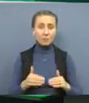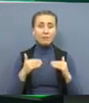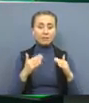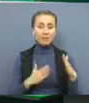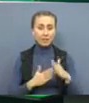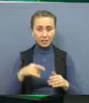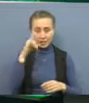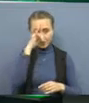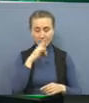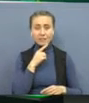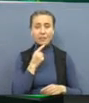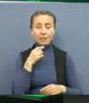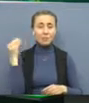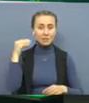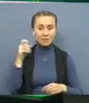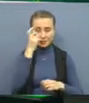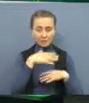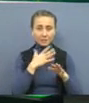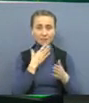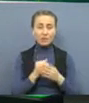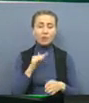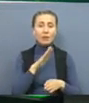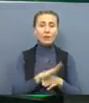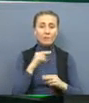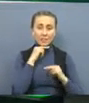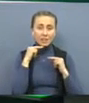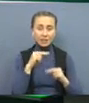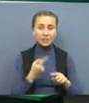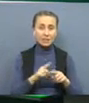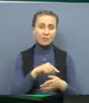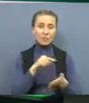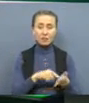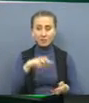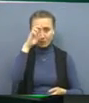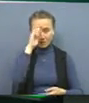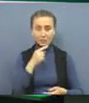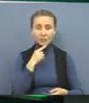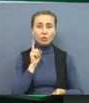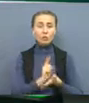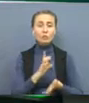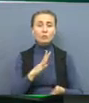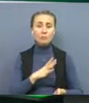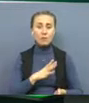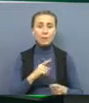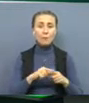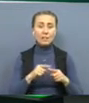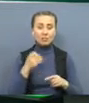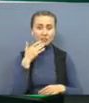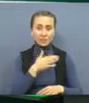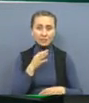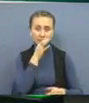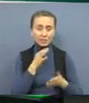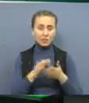статуса казахского языка. Президент страны в своем послании акцентировал внимание на этих вопросах. Государственный язык должен стать межнациональным,